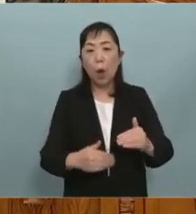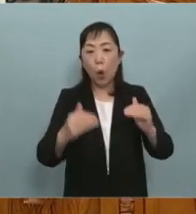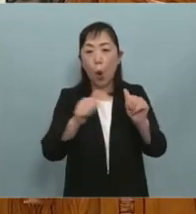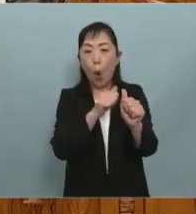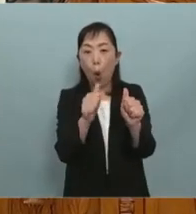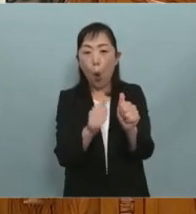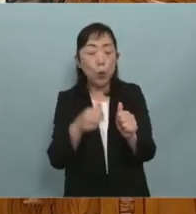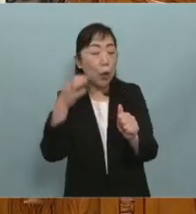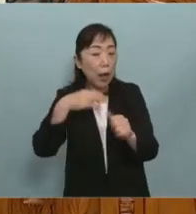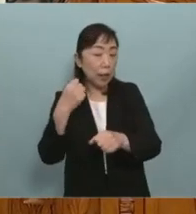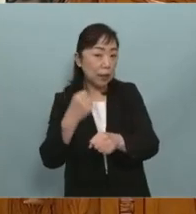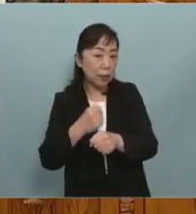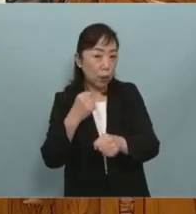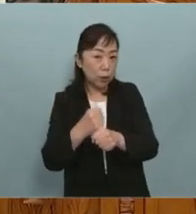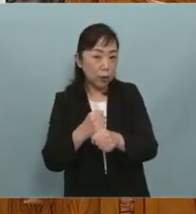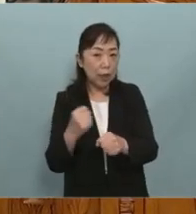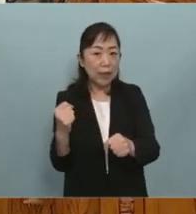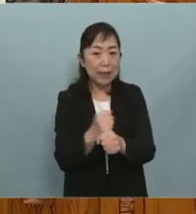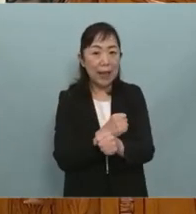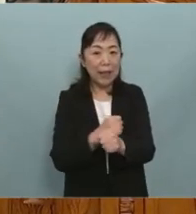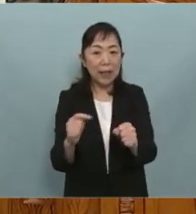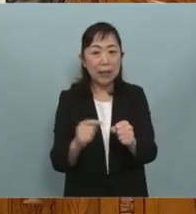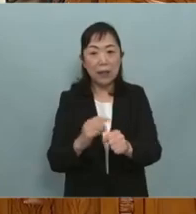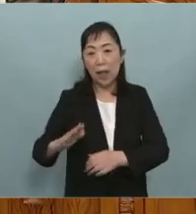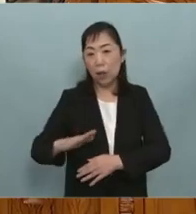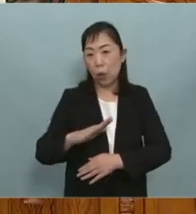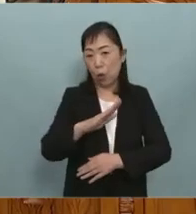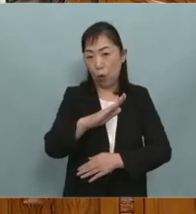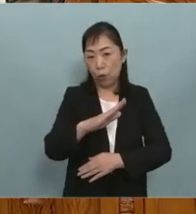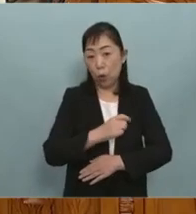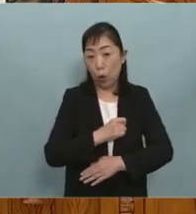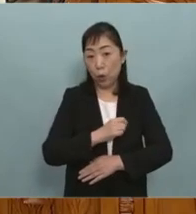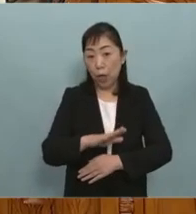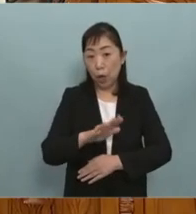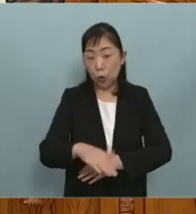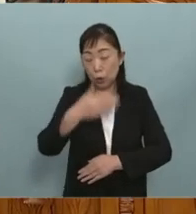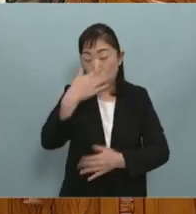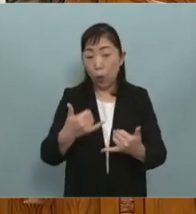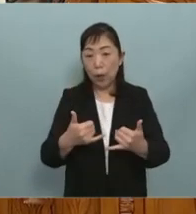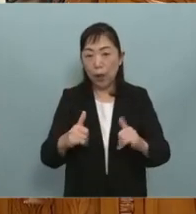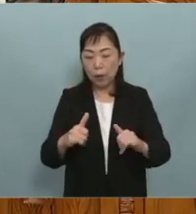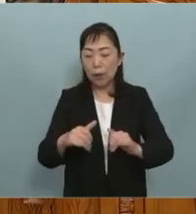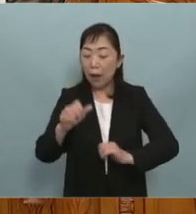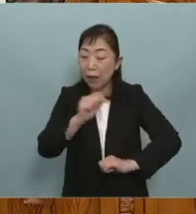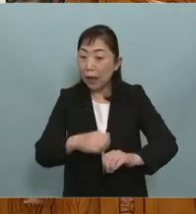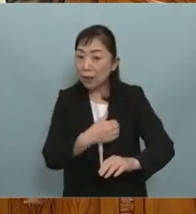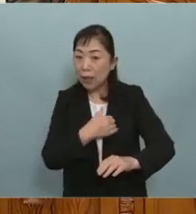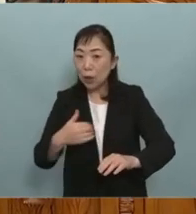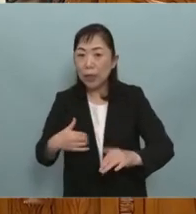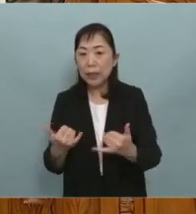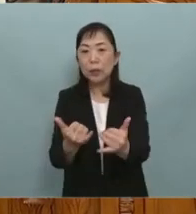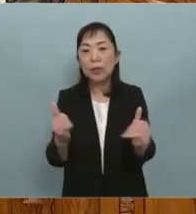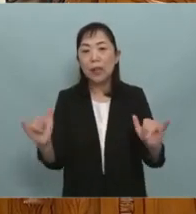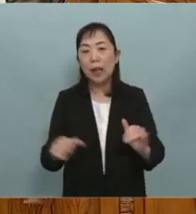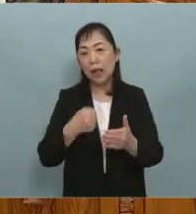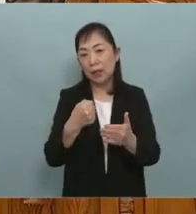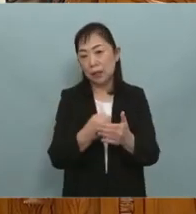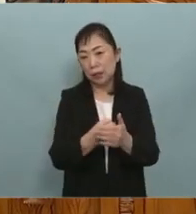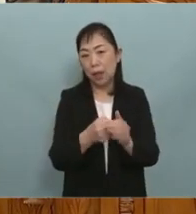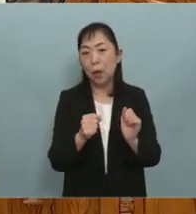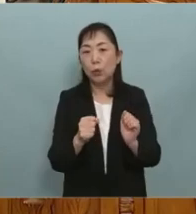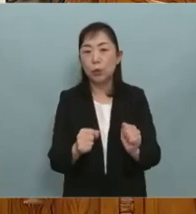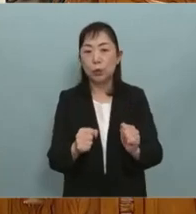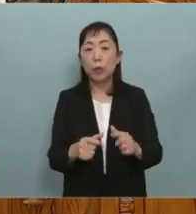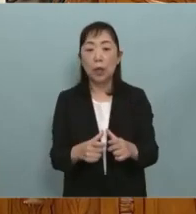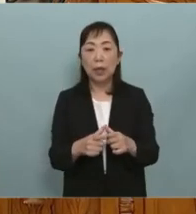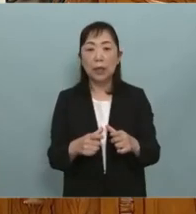や生産性の向上意欲ある高齢者が活躍できる社会を実現し